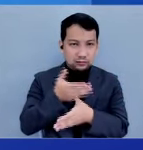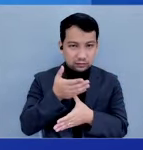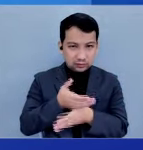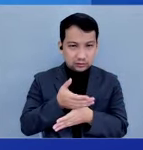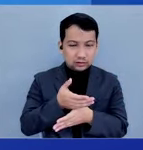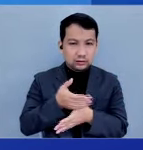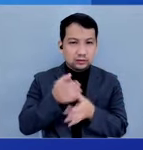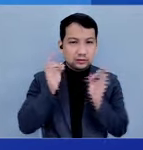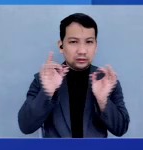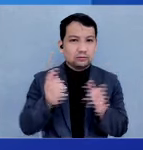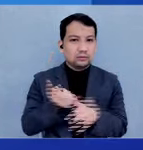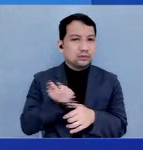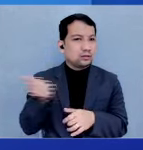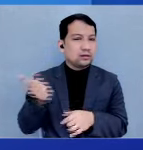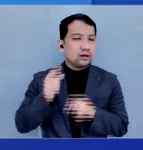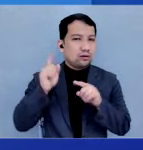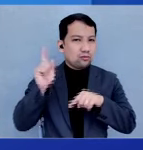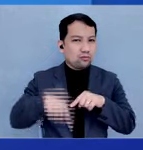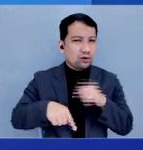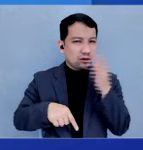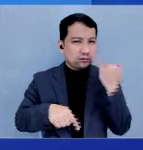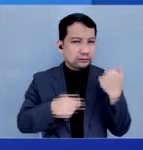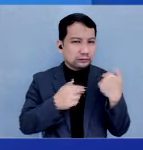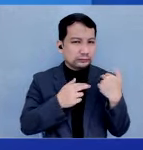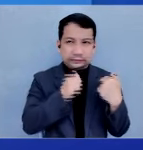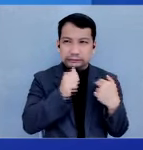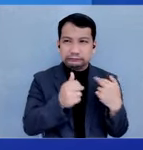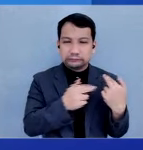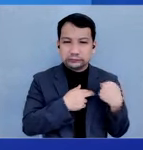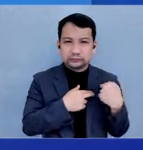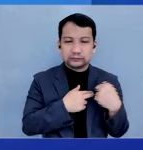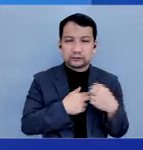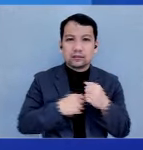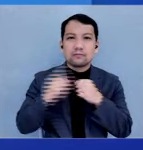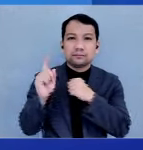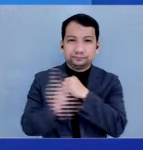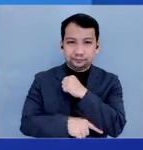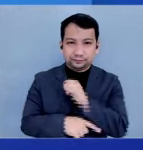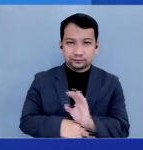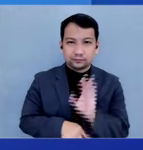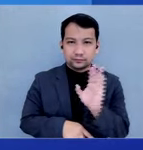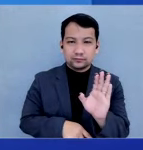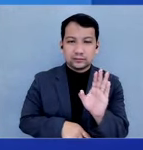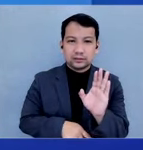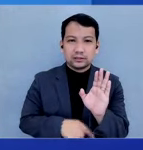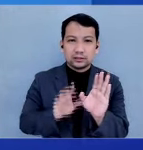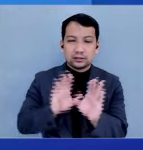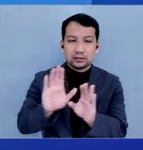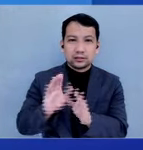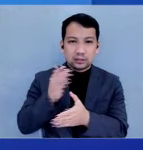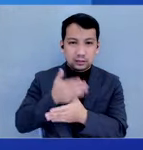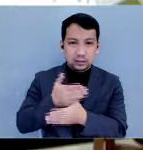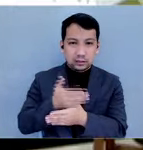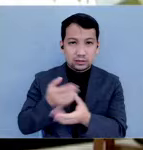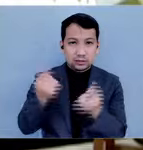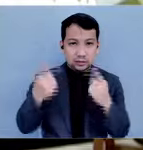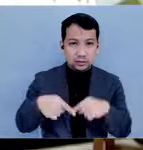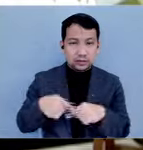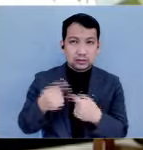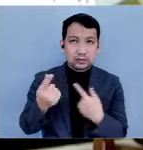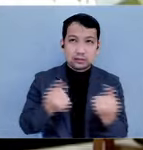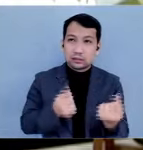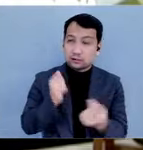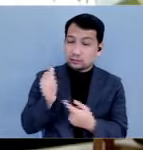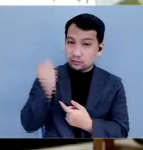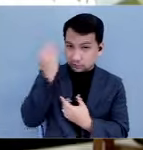pinsala sa iba dahil sa kapabayaan ay may pananagutan sa pinsala o perwisyo na kanyang nagawa. Kaya